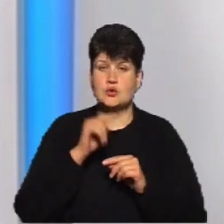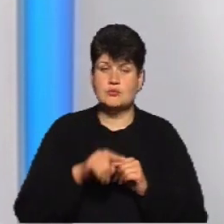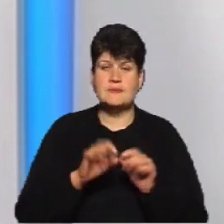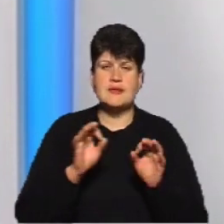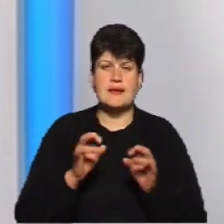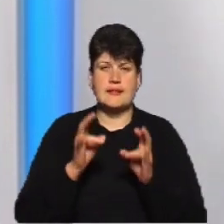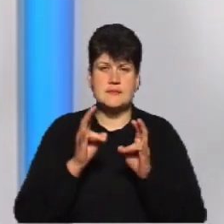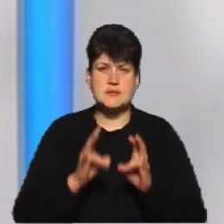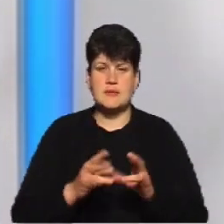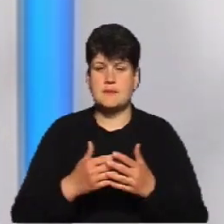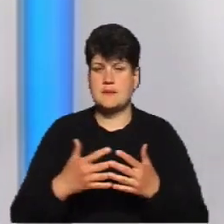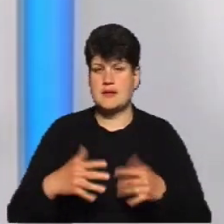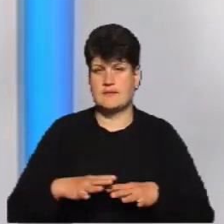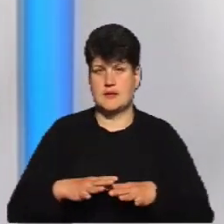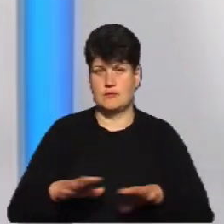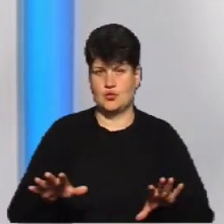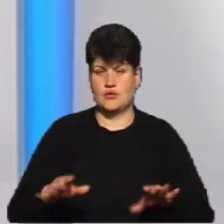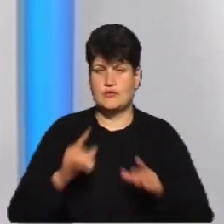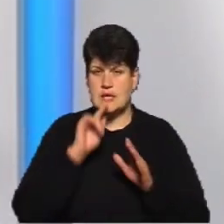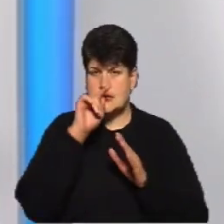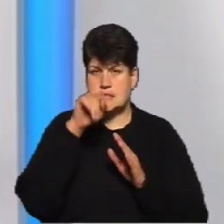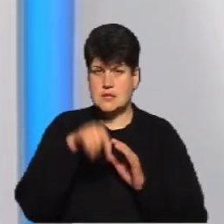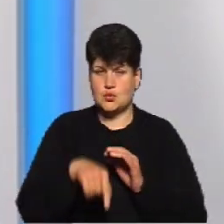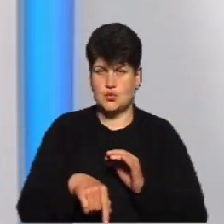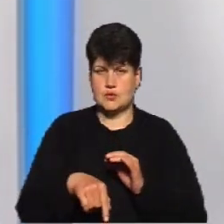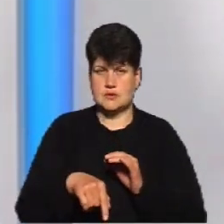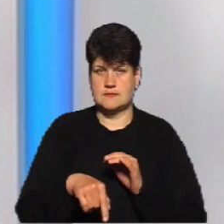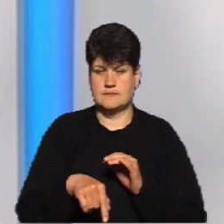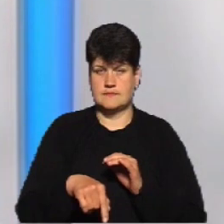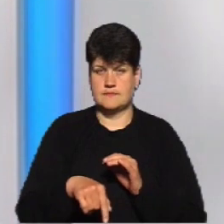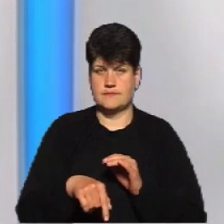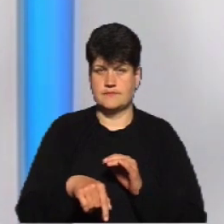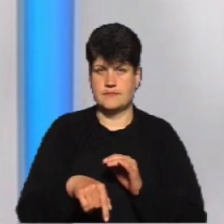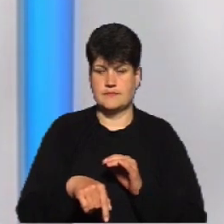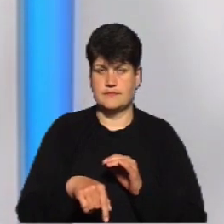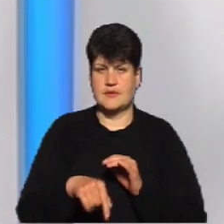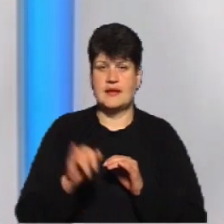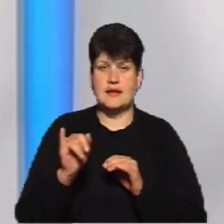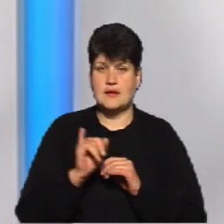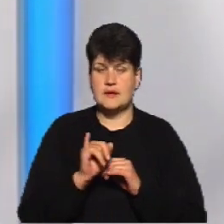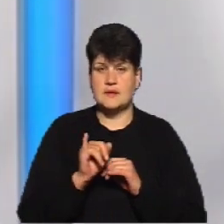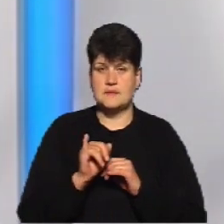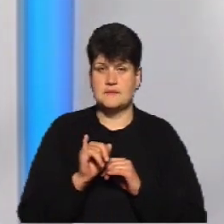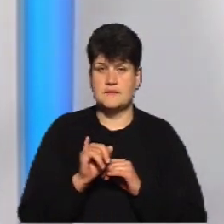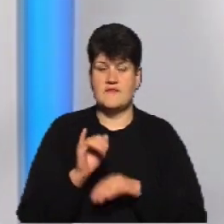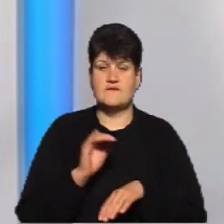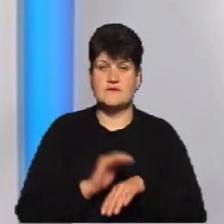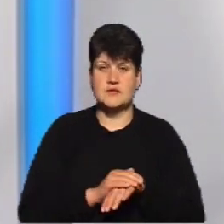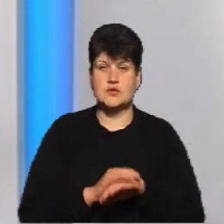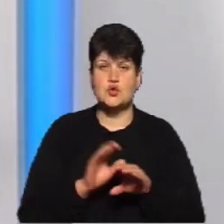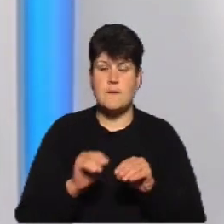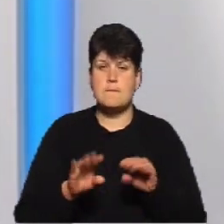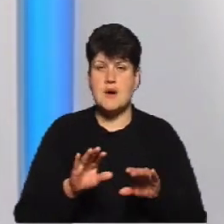дні не було. Вони занурюються на глибину і фактично промацують кожен